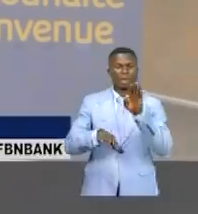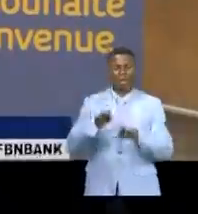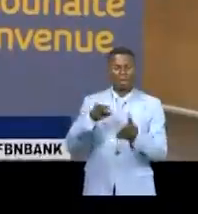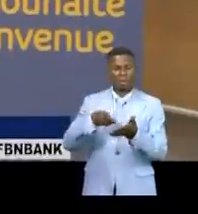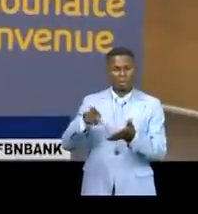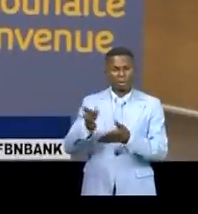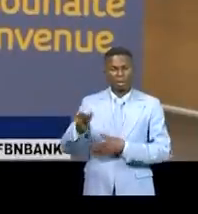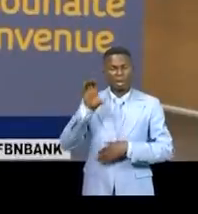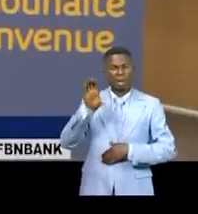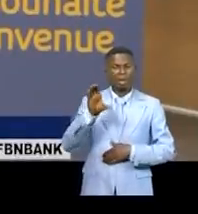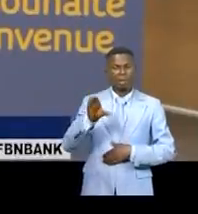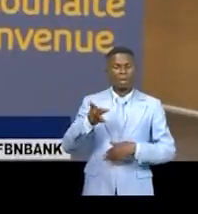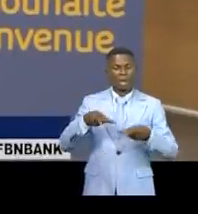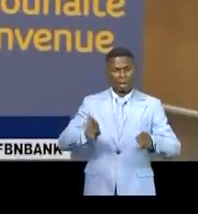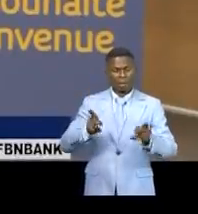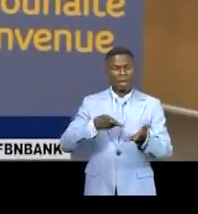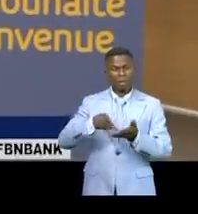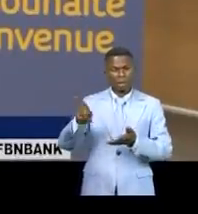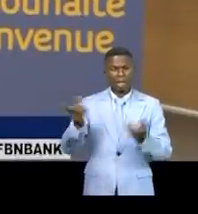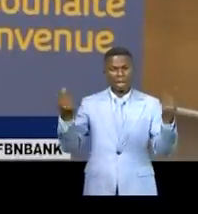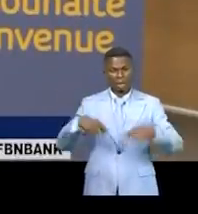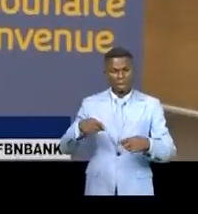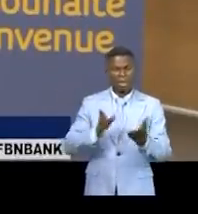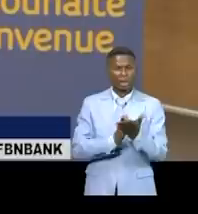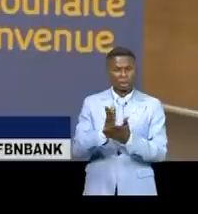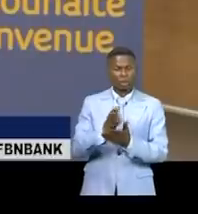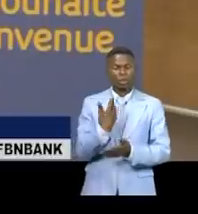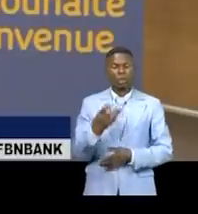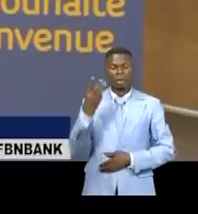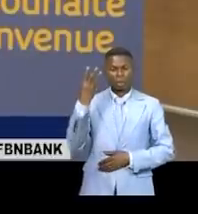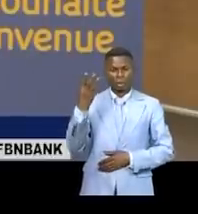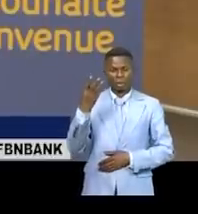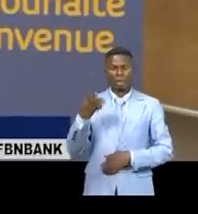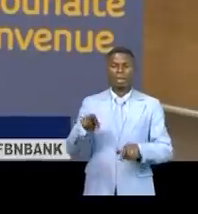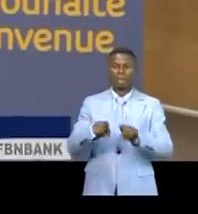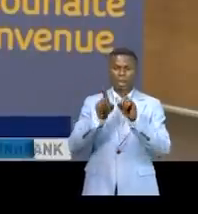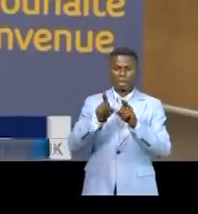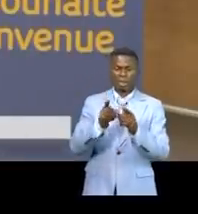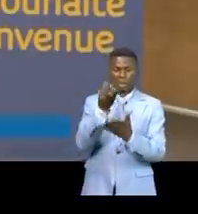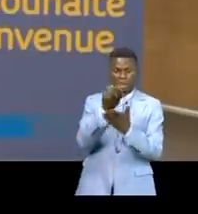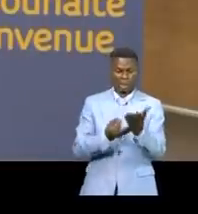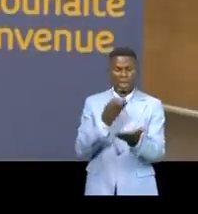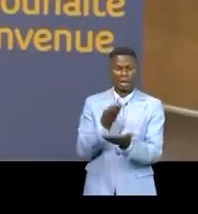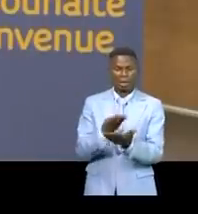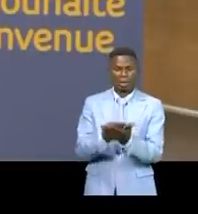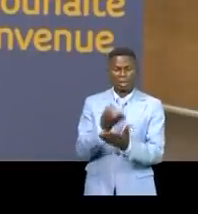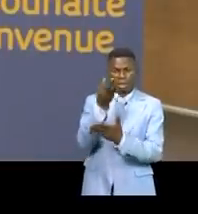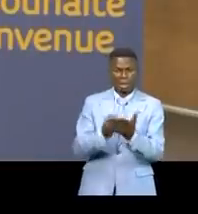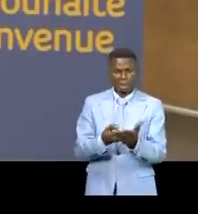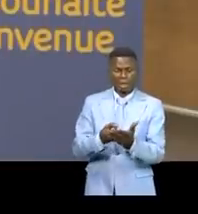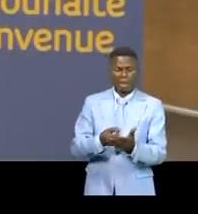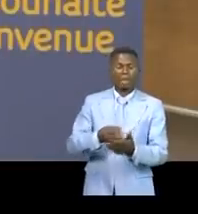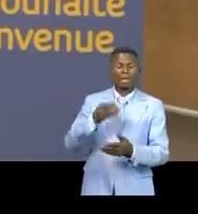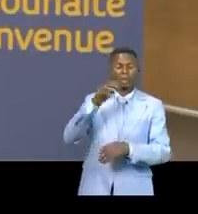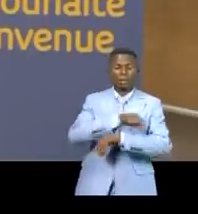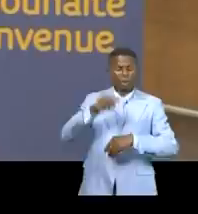paiement. La banque n'a l'autorisation de payer que lorsqu'elle a les trois éléments, crédit, l'estime du budget et l'estime du ministère des